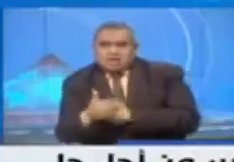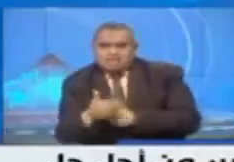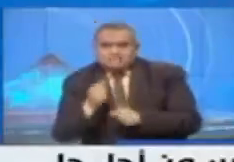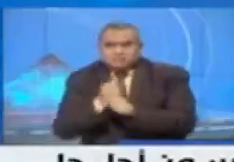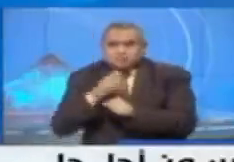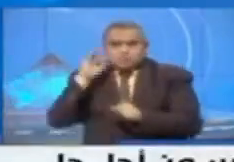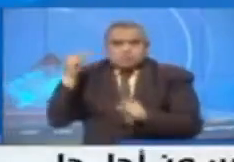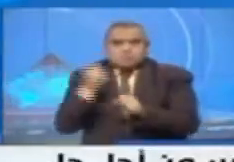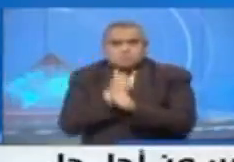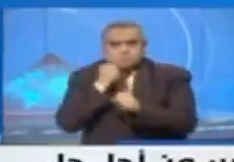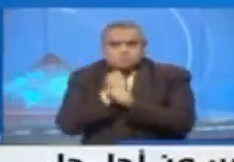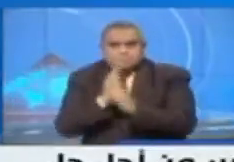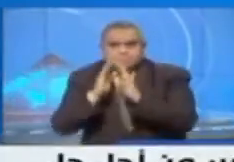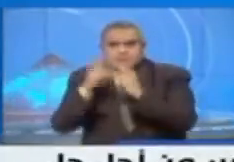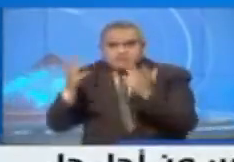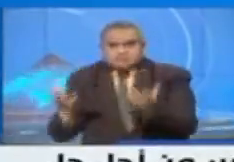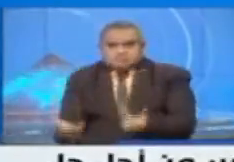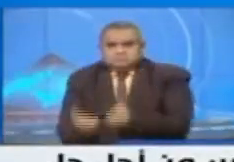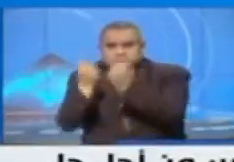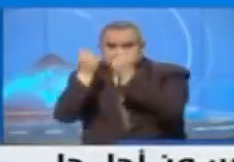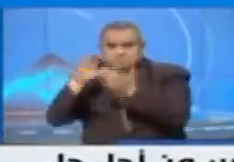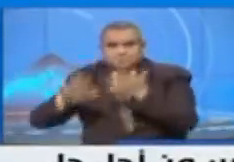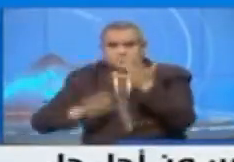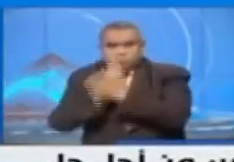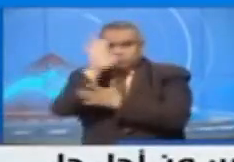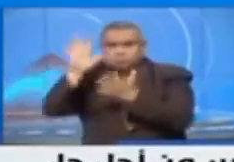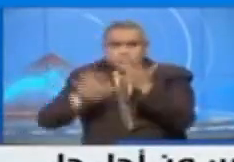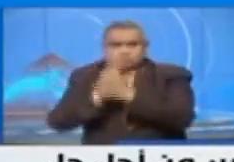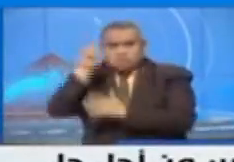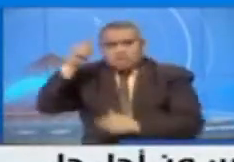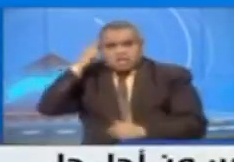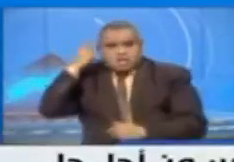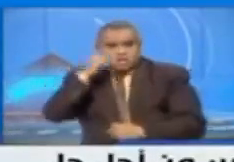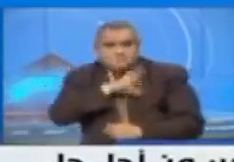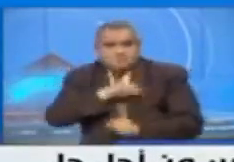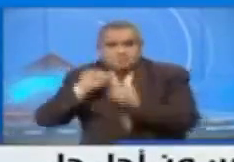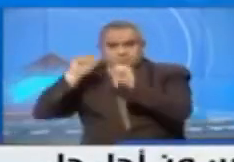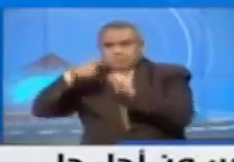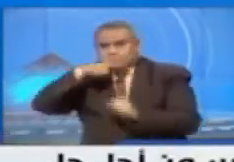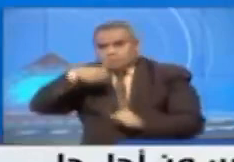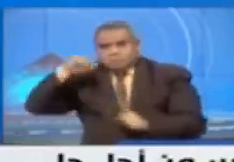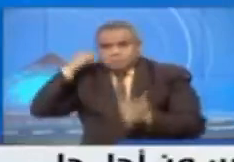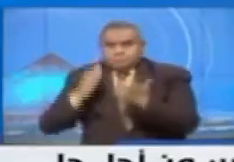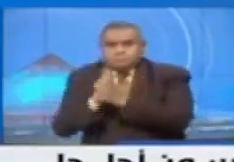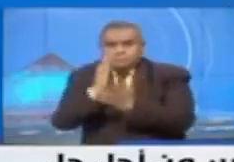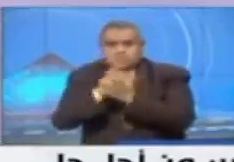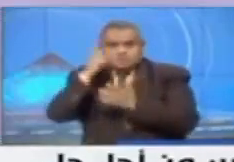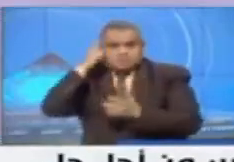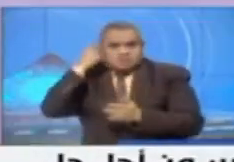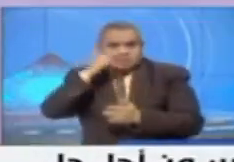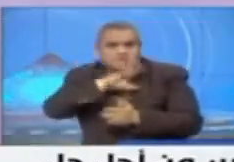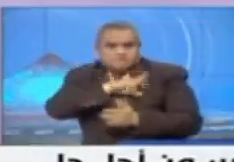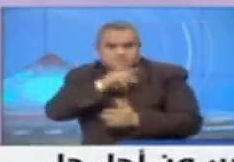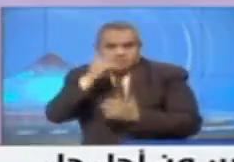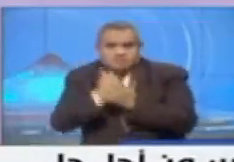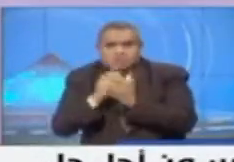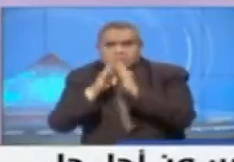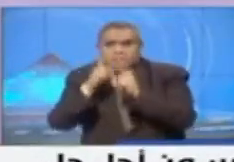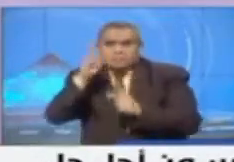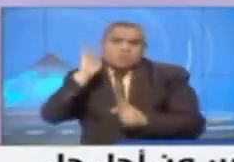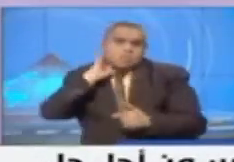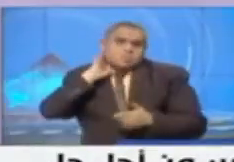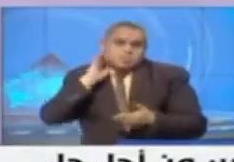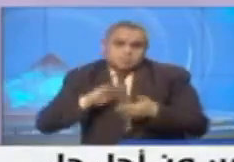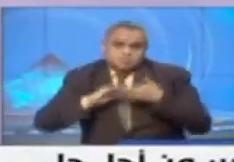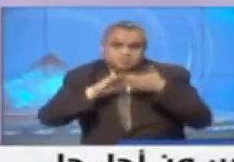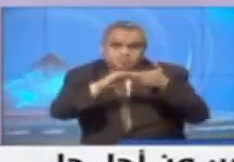الكبير والجهود التي تبذلها مصر من أجل حل القضية الفلسطينية. وقال وزير الخارجية الفلسطيني إن مصر هي الضامن